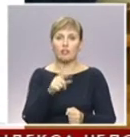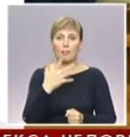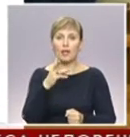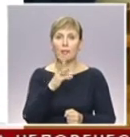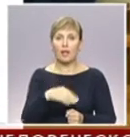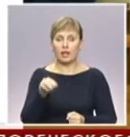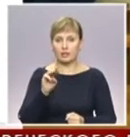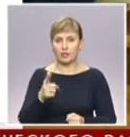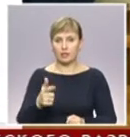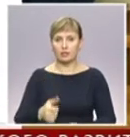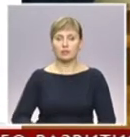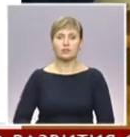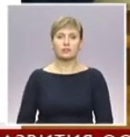с половиной миллиардов тенге